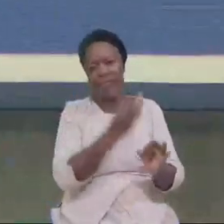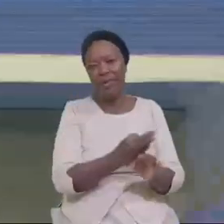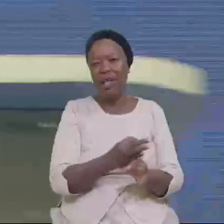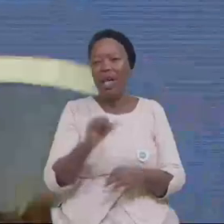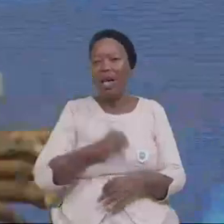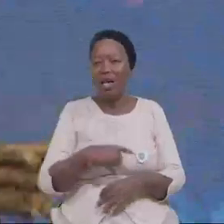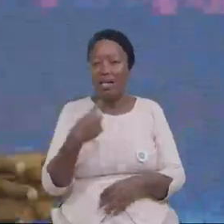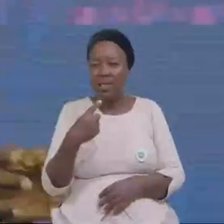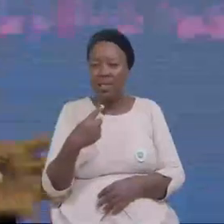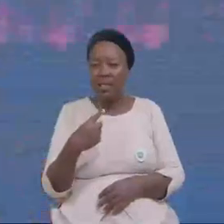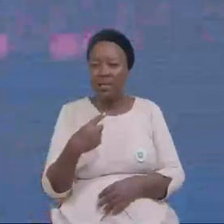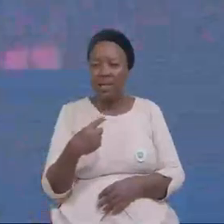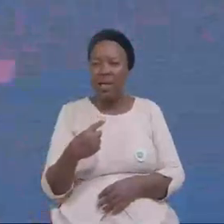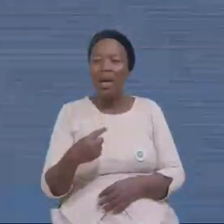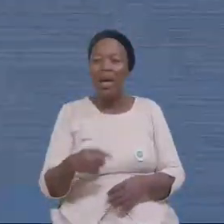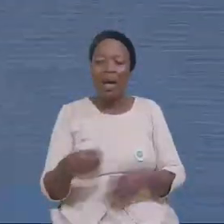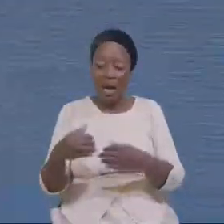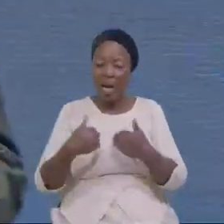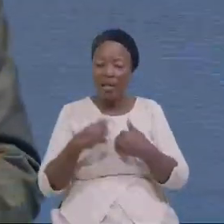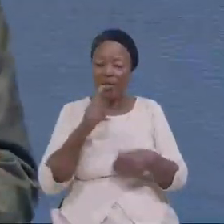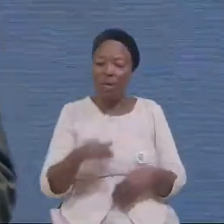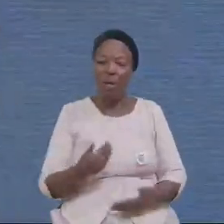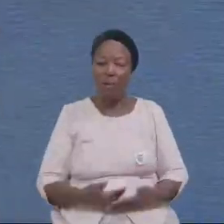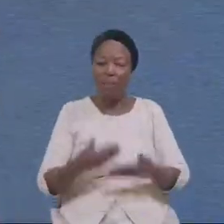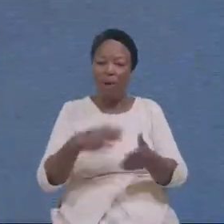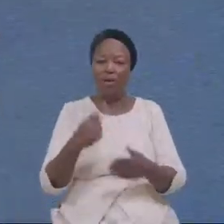Je demande, tu es né de l'Esprit? Oui.